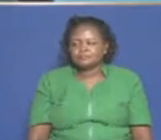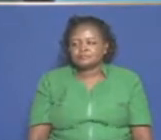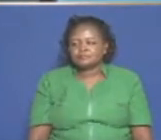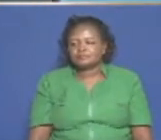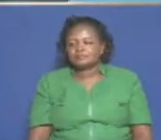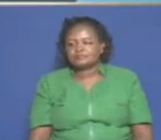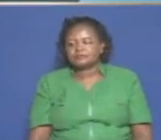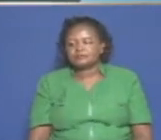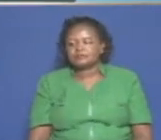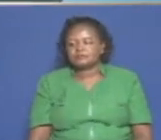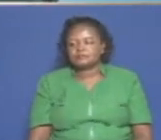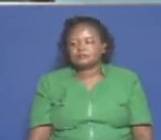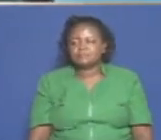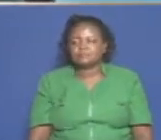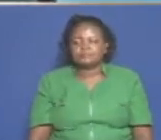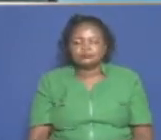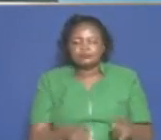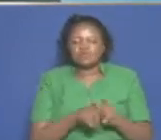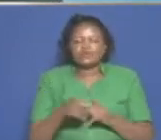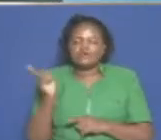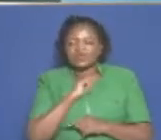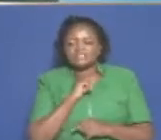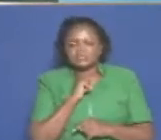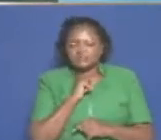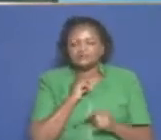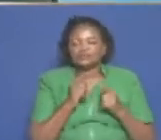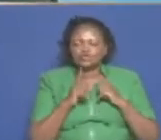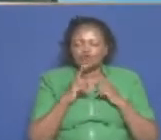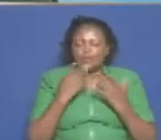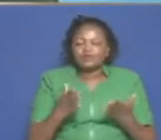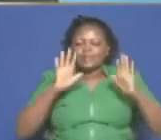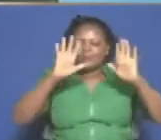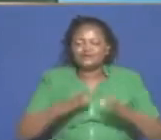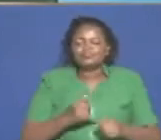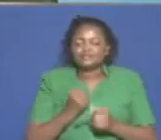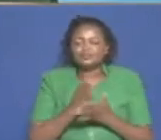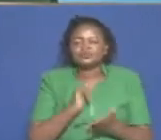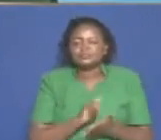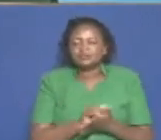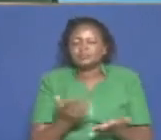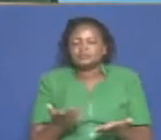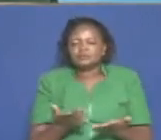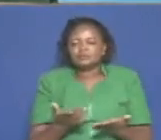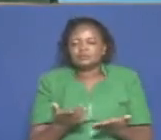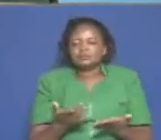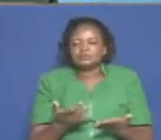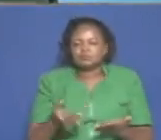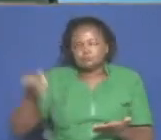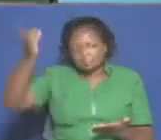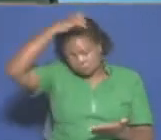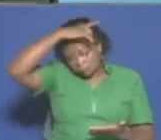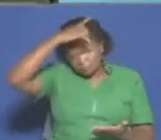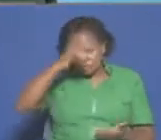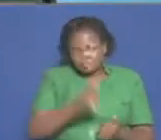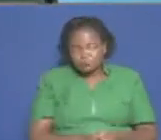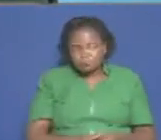Naam. Musa, tunapotamatisha mjadala huu, tuzungumze kuhusiana na umuhimu wa kuhakikisha kwamba vile vieti, zile shahada zitakuwa ni